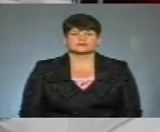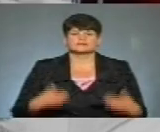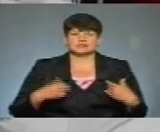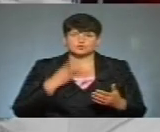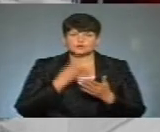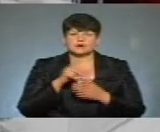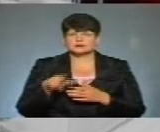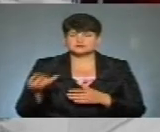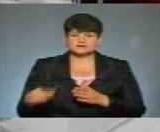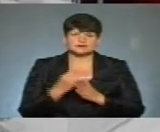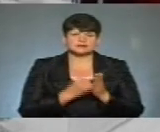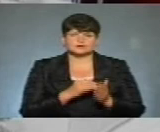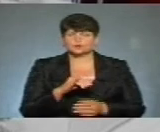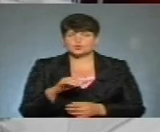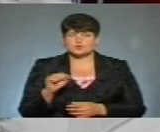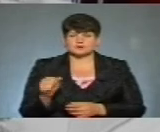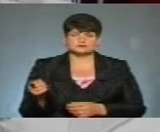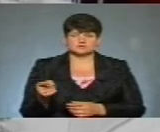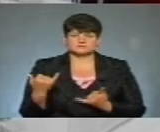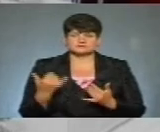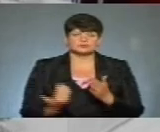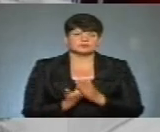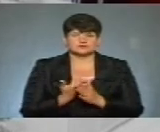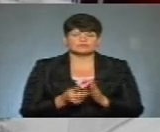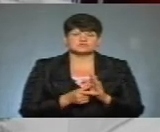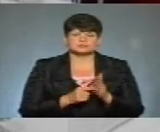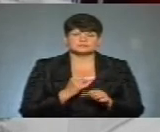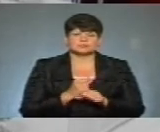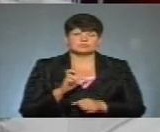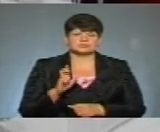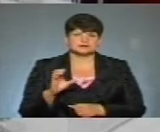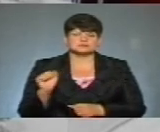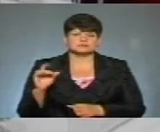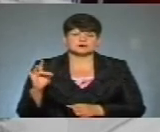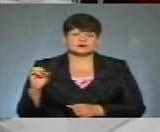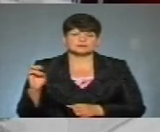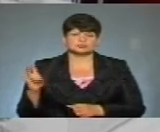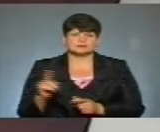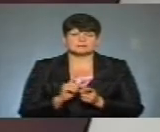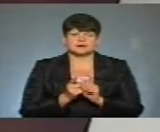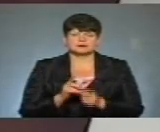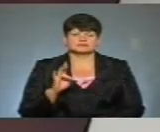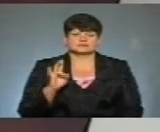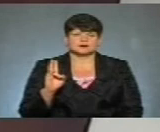Вітаю глядачів телеканалу ЮА Тернопіль. В ефірі новини. У студії Богдана Сарабун, сурдопереклад Надія